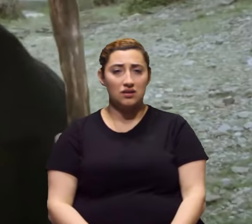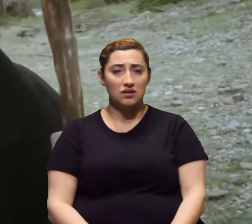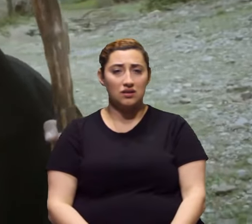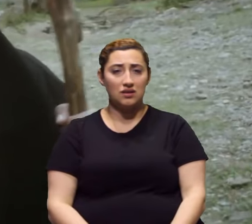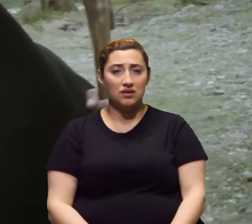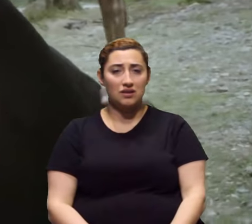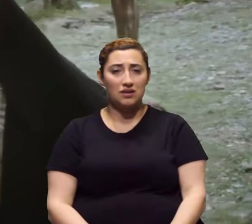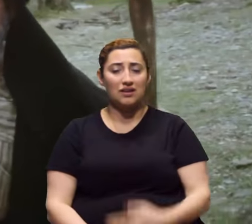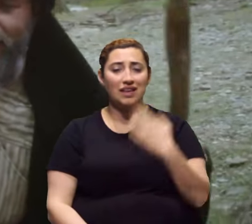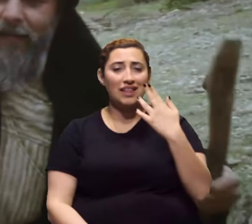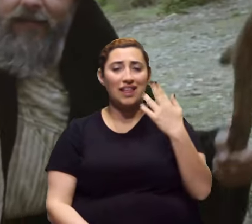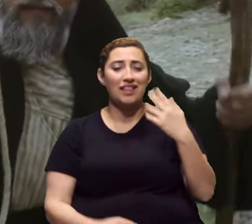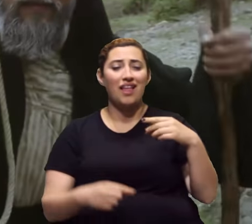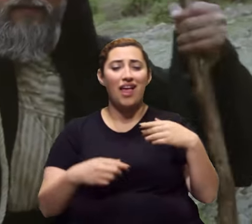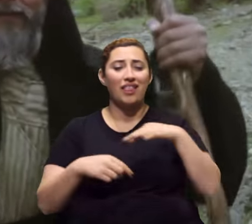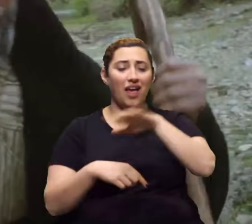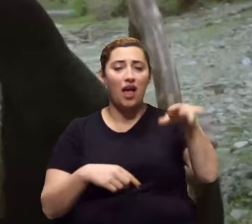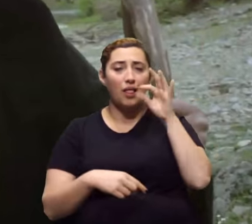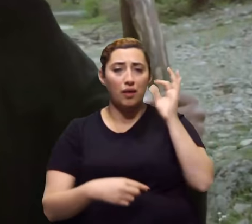7 dervazesi vardır.